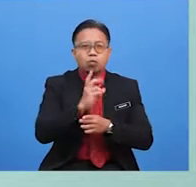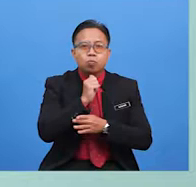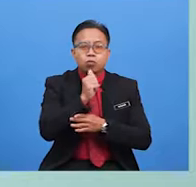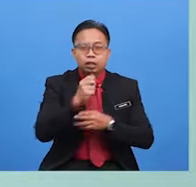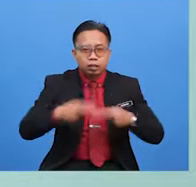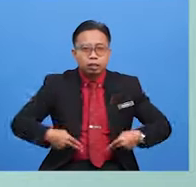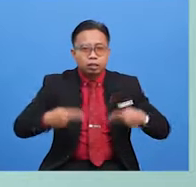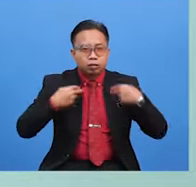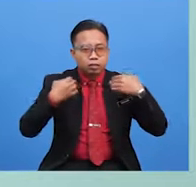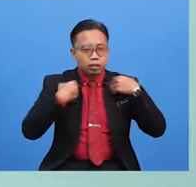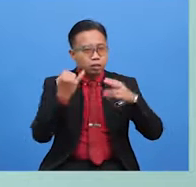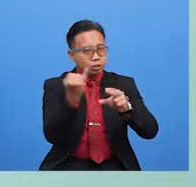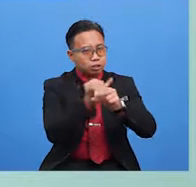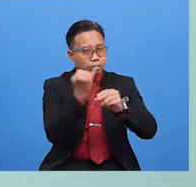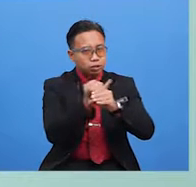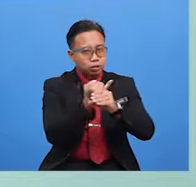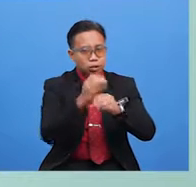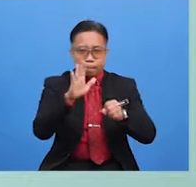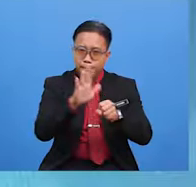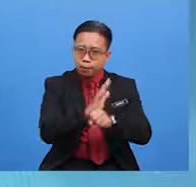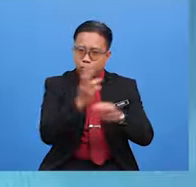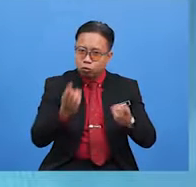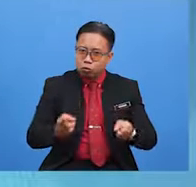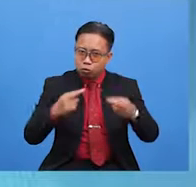mempunyai cisim dan memenuhi luang.